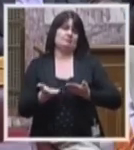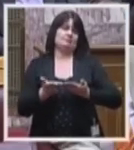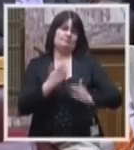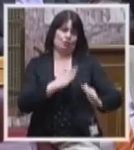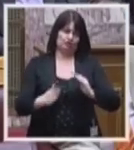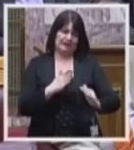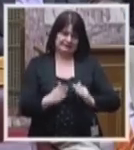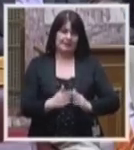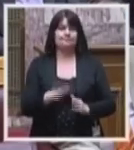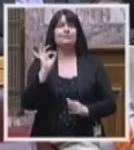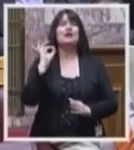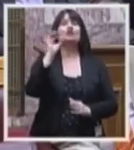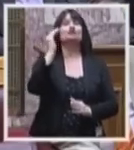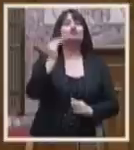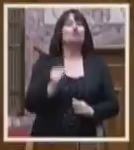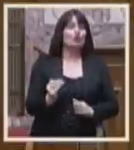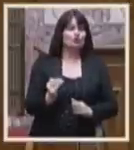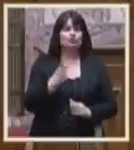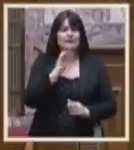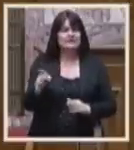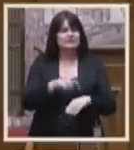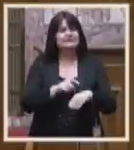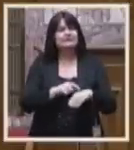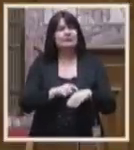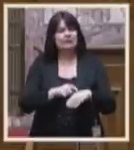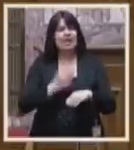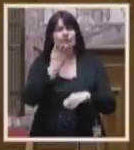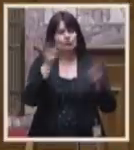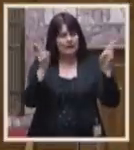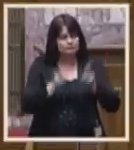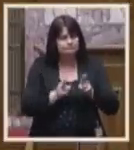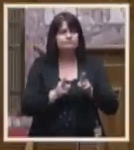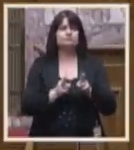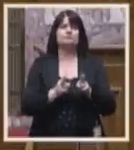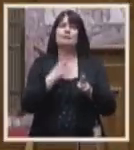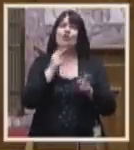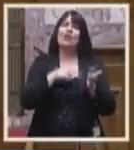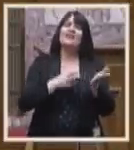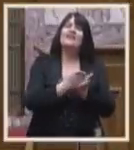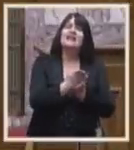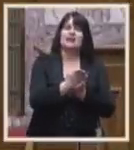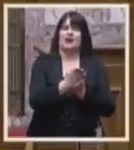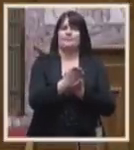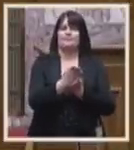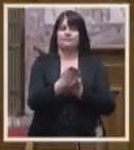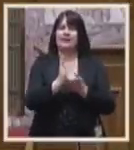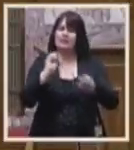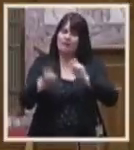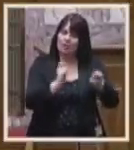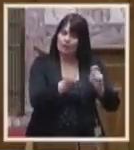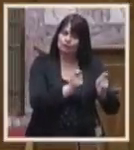στην στόχευση και δικαιότερη κατανομή των κοινωνικών δαπανών. Ενοποιούμε όλες τις κοινωνικές παροχές έτσι ώστε να παρέχονται